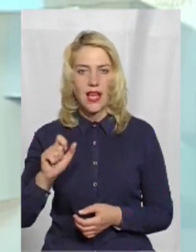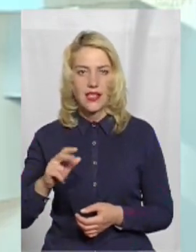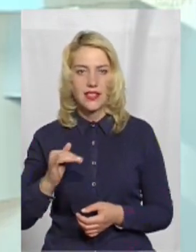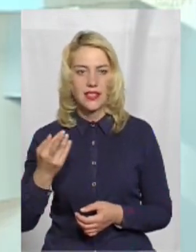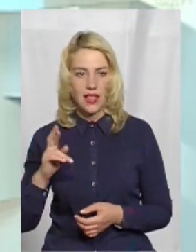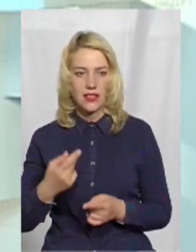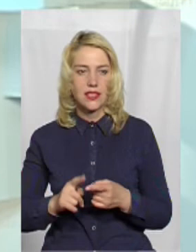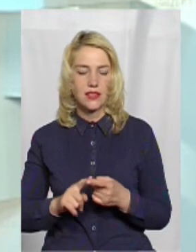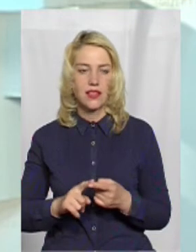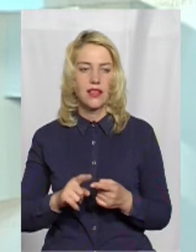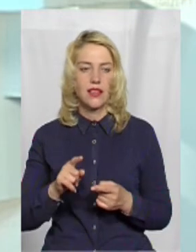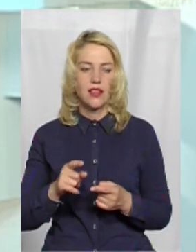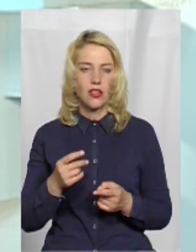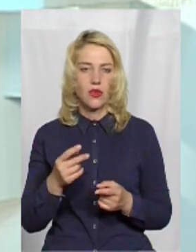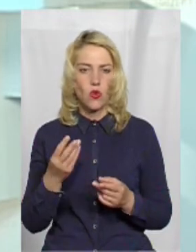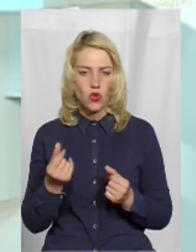дегазація на